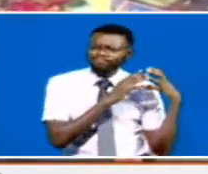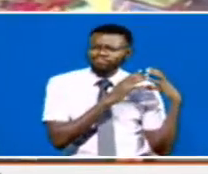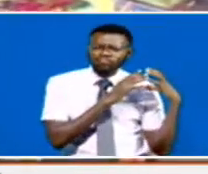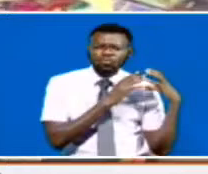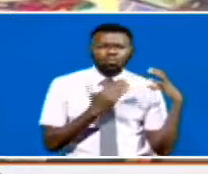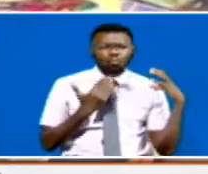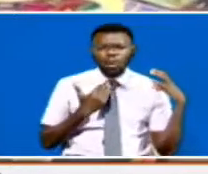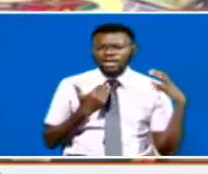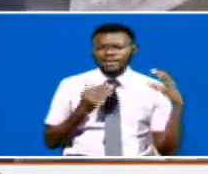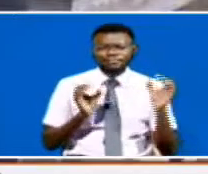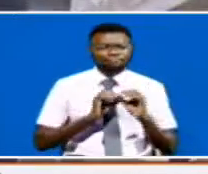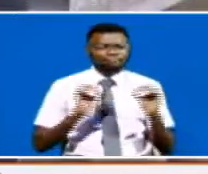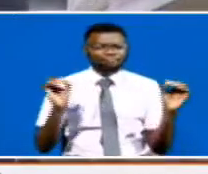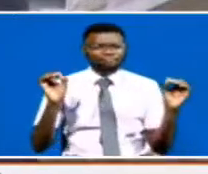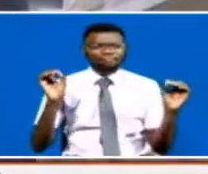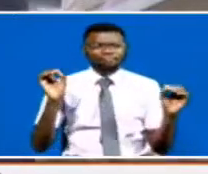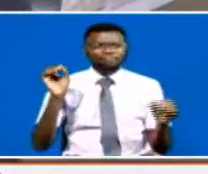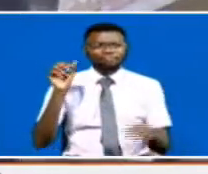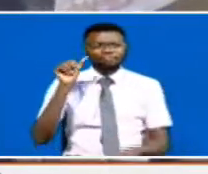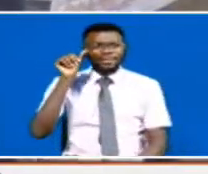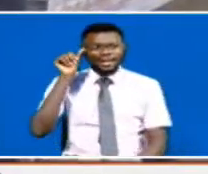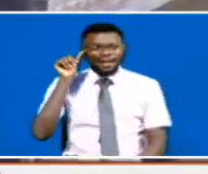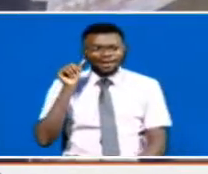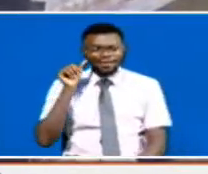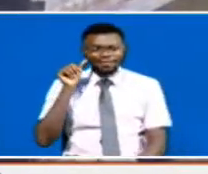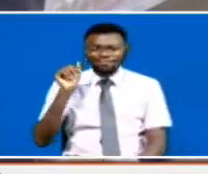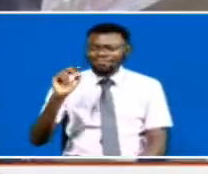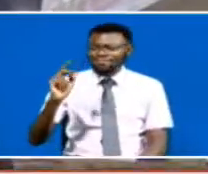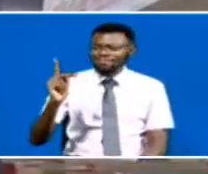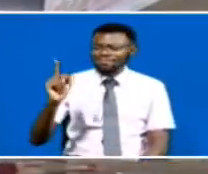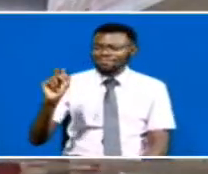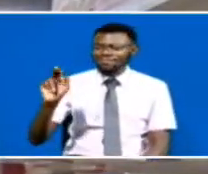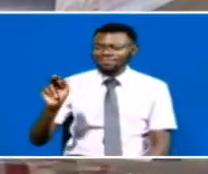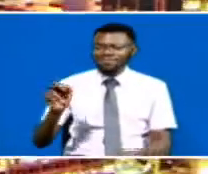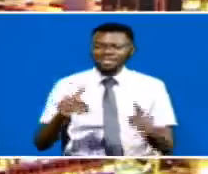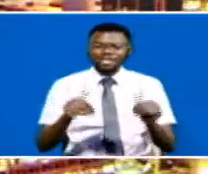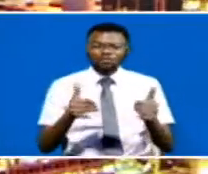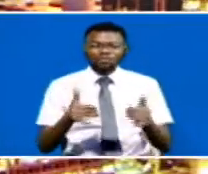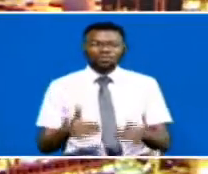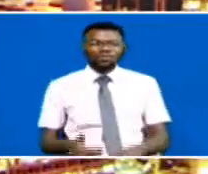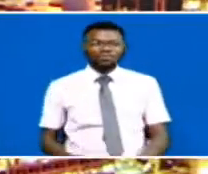wanavyostahili. Alano Chanda, KTN News. Shukran sana.